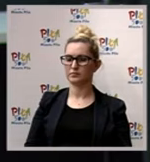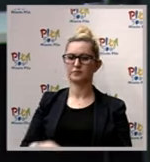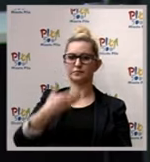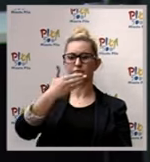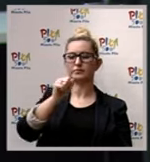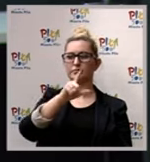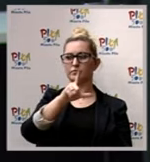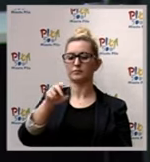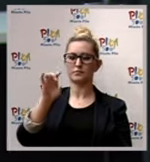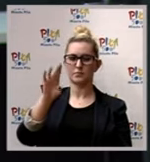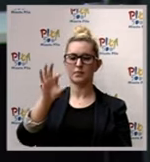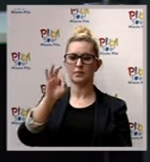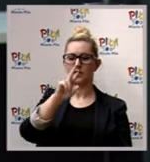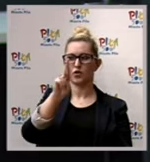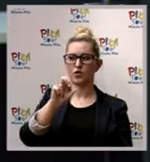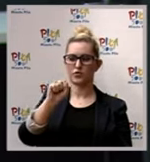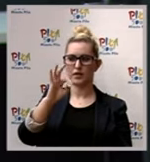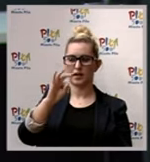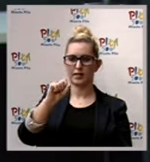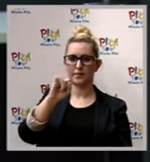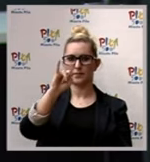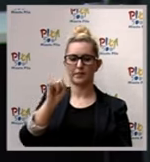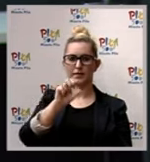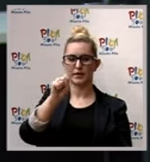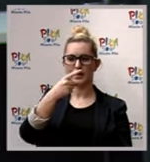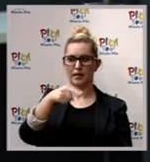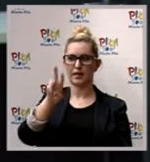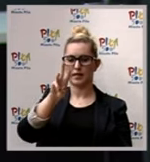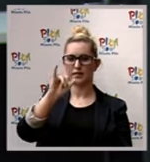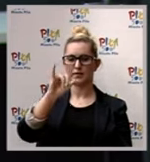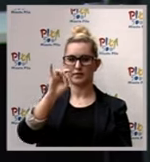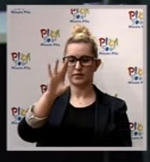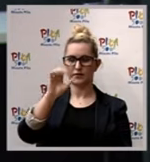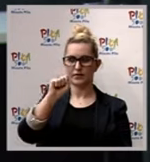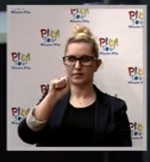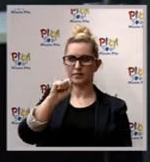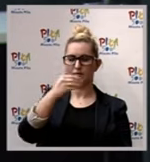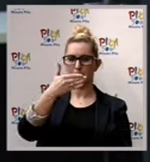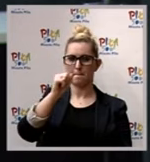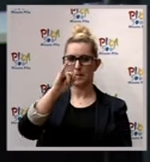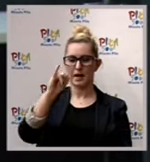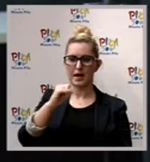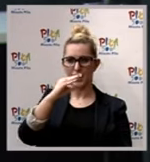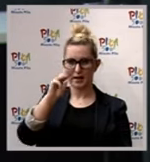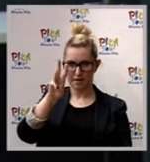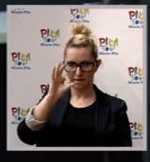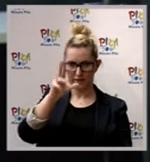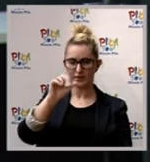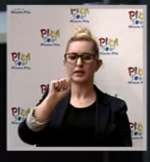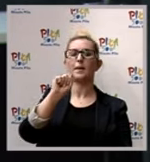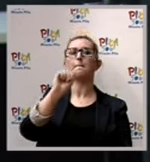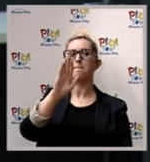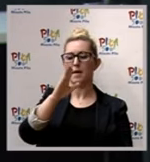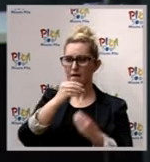Małgorzata Jadwiga Majerska. Komisja skrutacyjna stwierdza, że kandydatka Małgorzata Jadwiga Majerska uzyskała więcej głosów